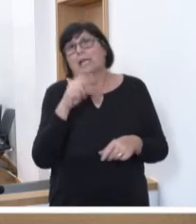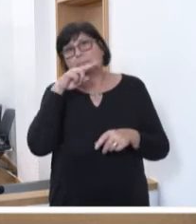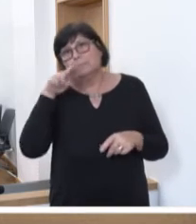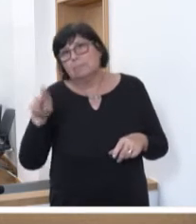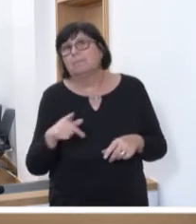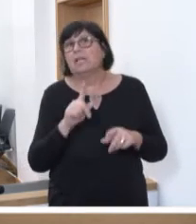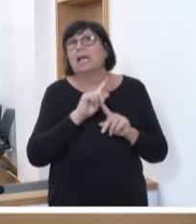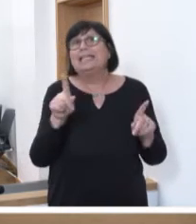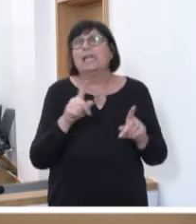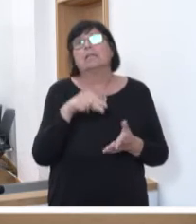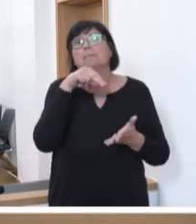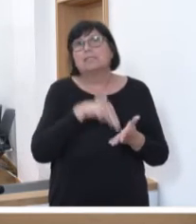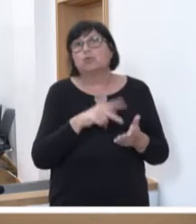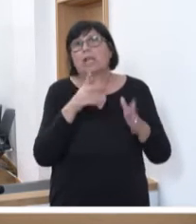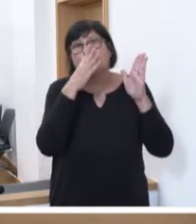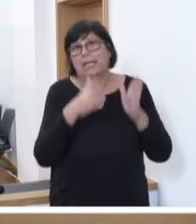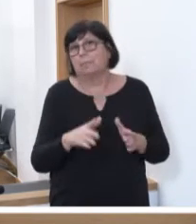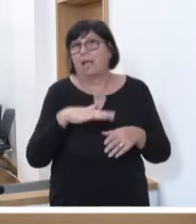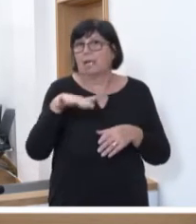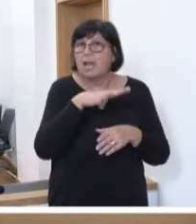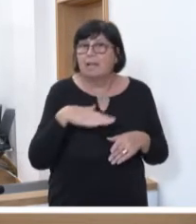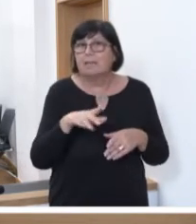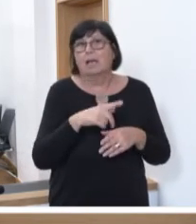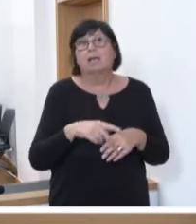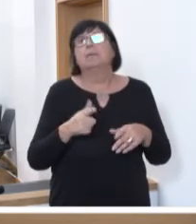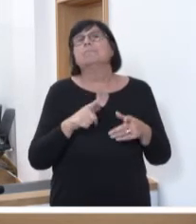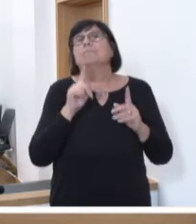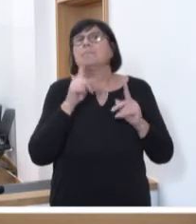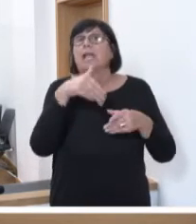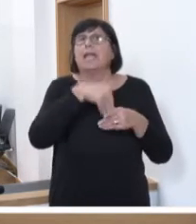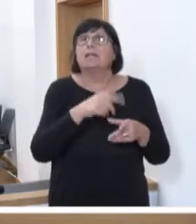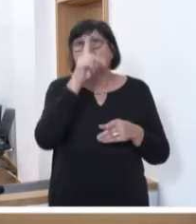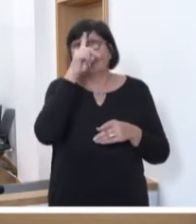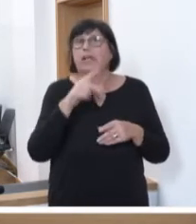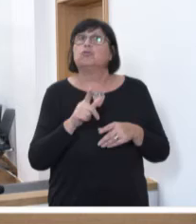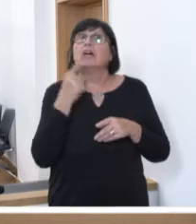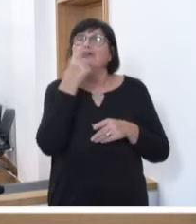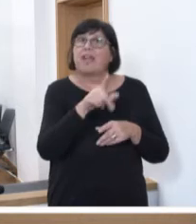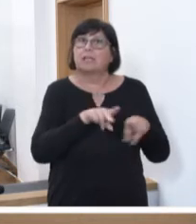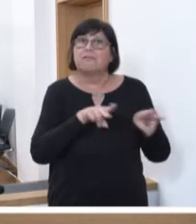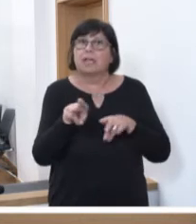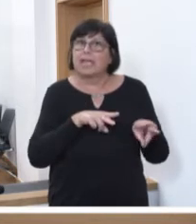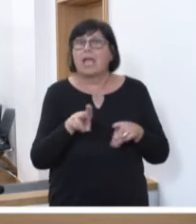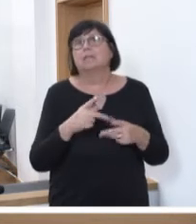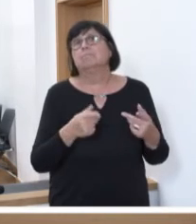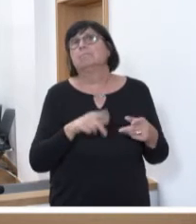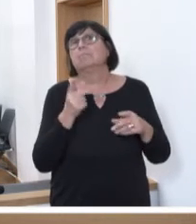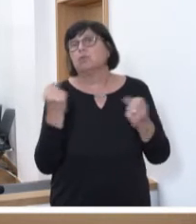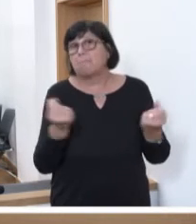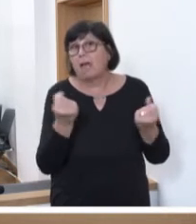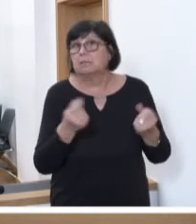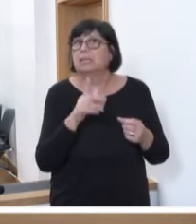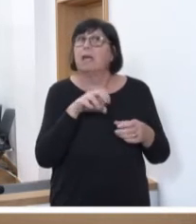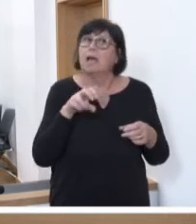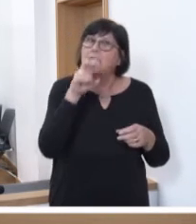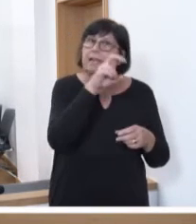nicht im Zuständigkeitsbereich der Länder, Machbarkeitsstudien für Strecken des innerdeutschen Fernverkehrs oder gar des internationalen Fernverkehrs durchzuführen. Die Länder